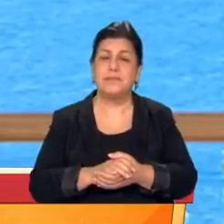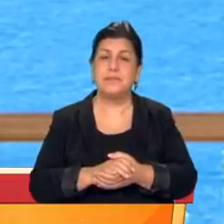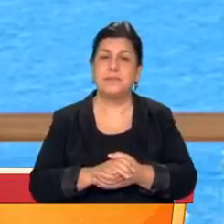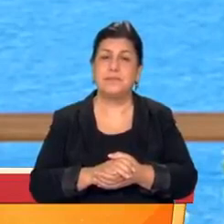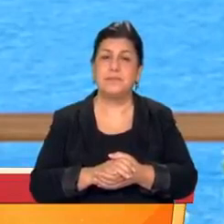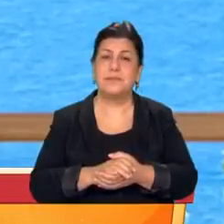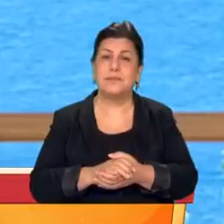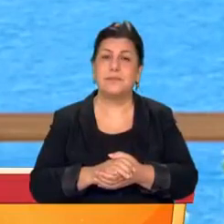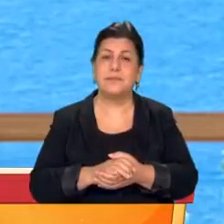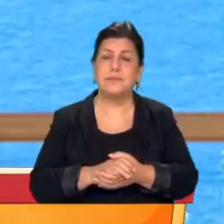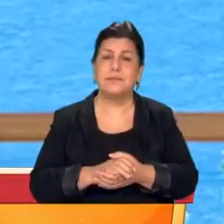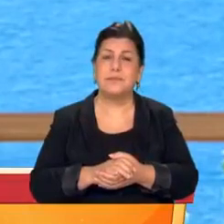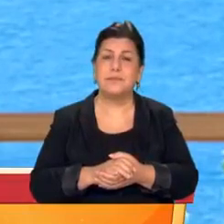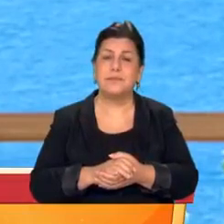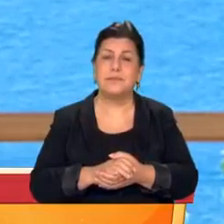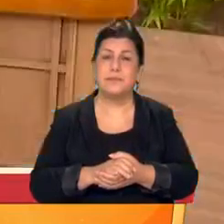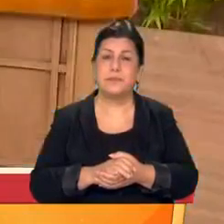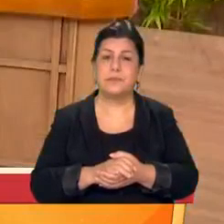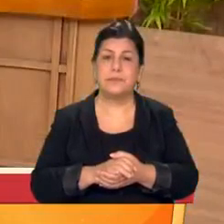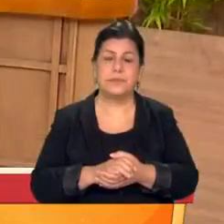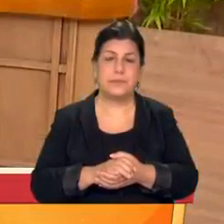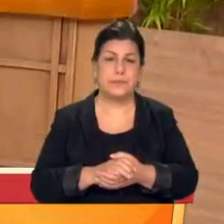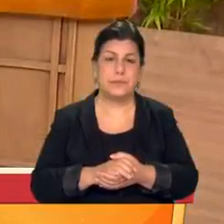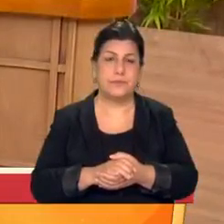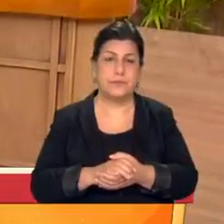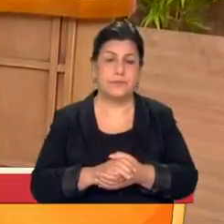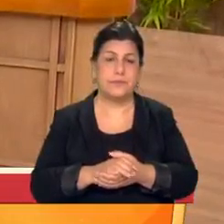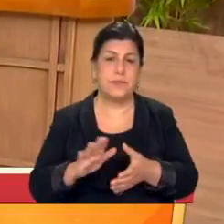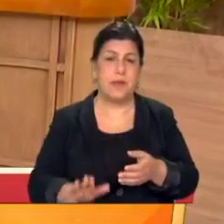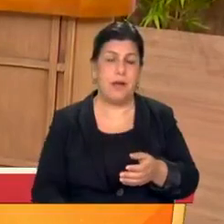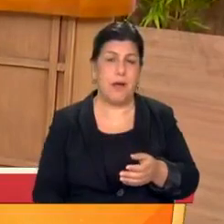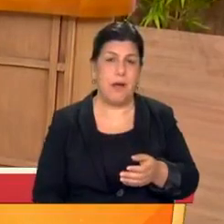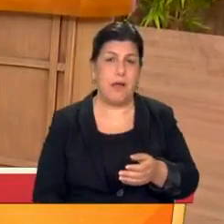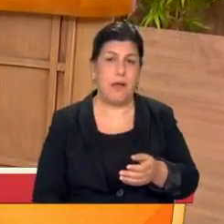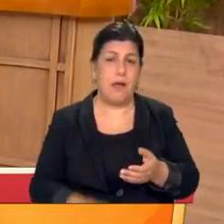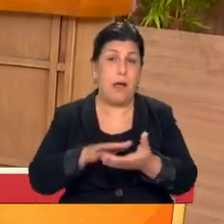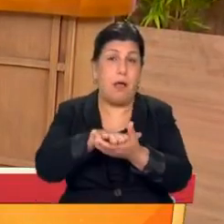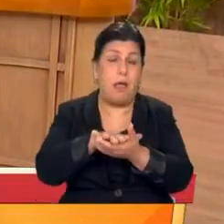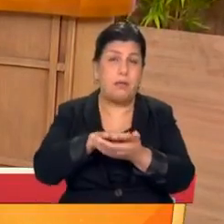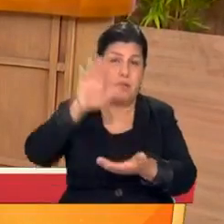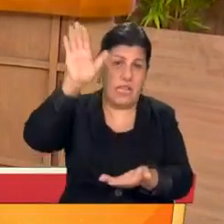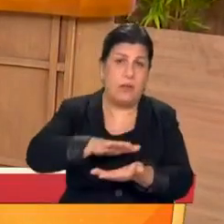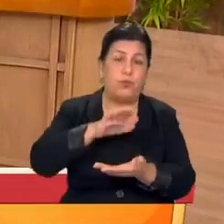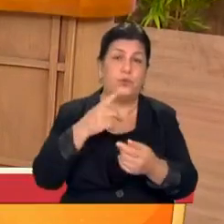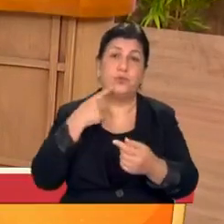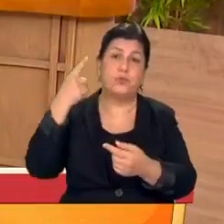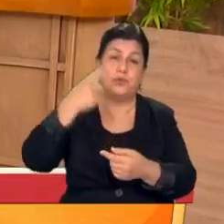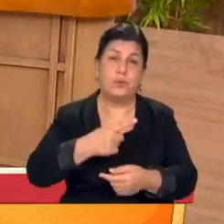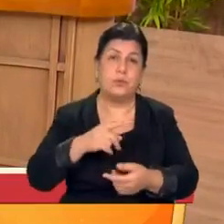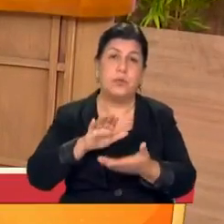muhte Selin verdi ve şal ayağını yere vur bu